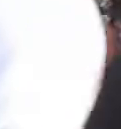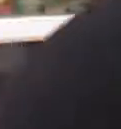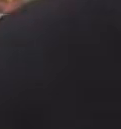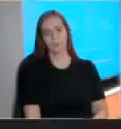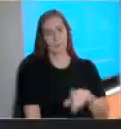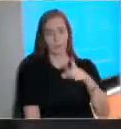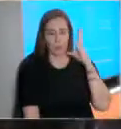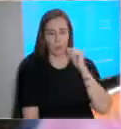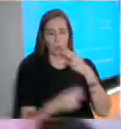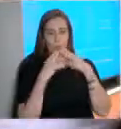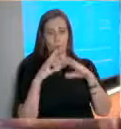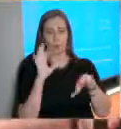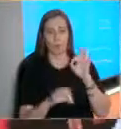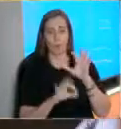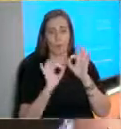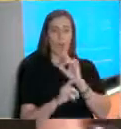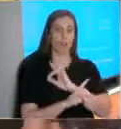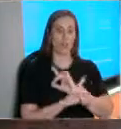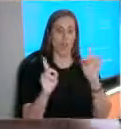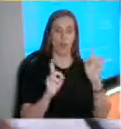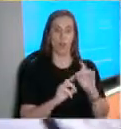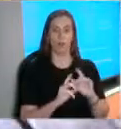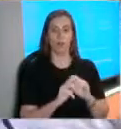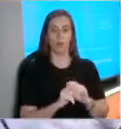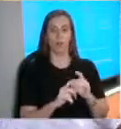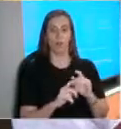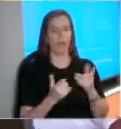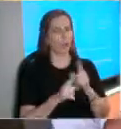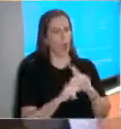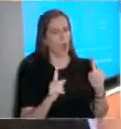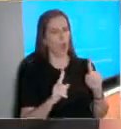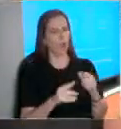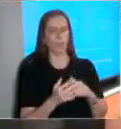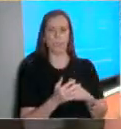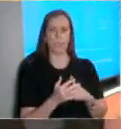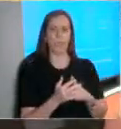אתה מרוצה מתוצאות הבחירות, חי? ממש לא. למה לא? כי